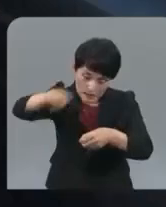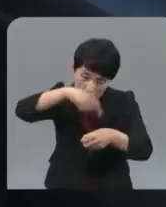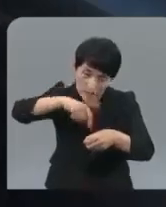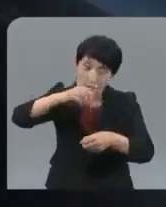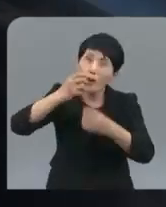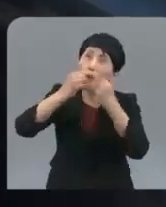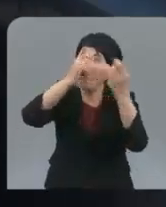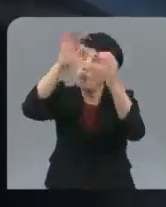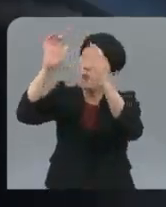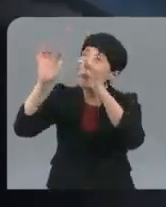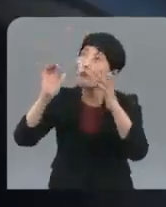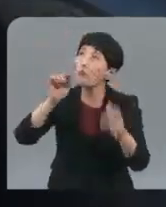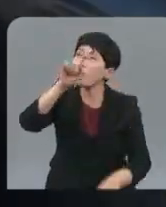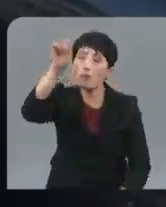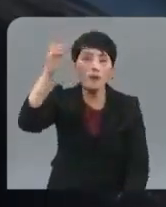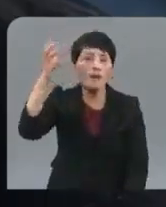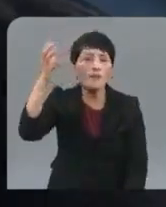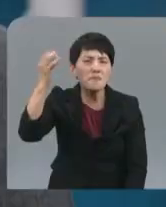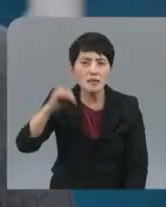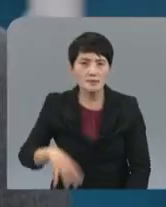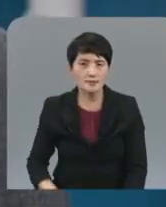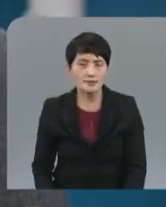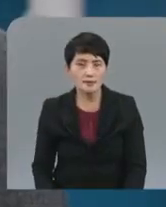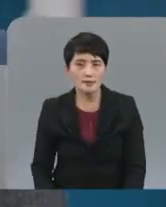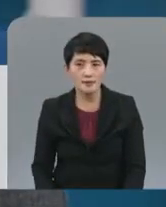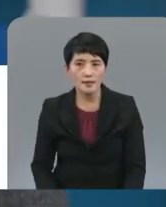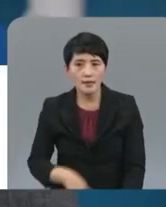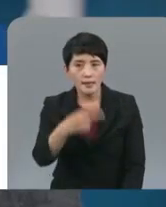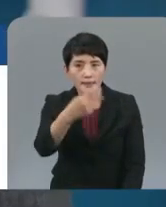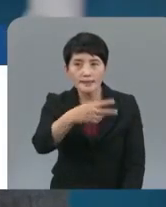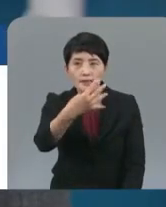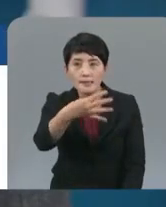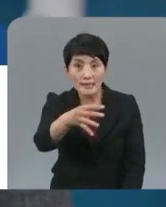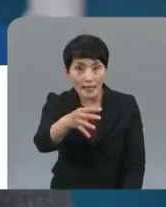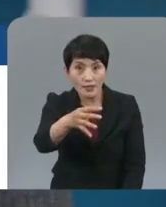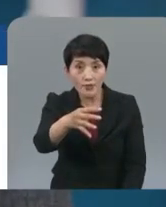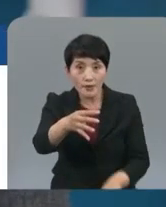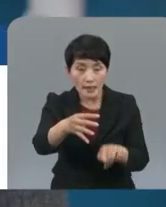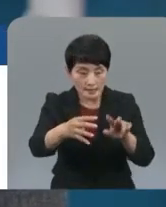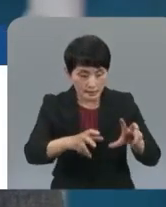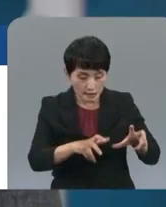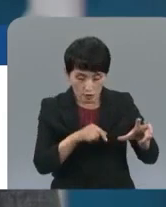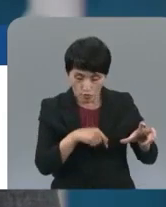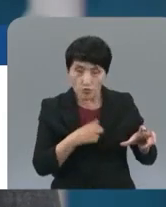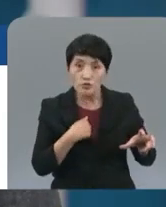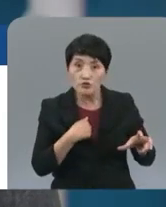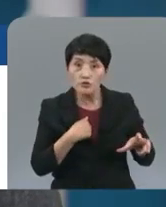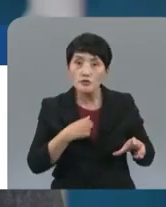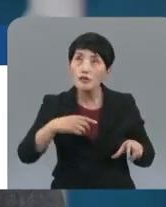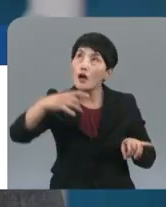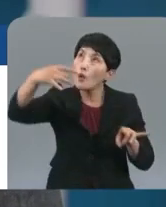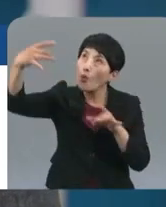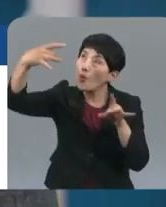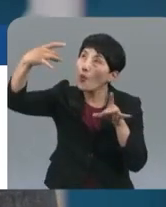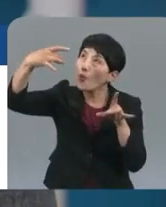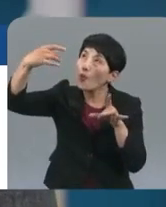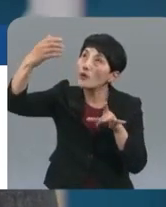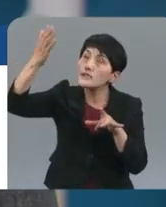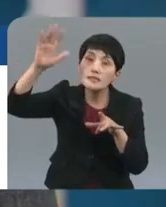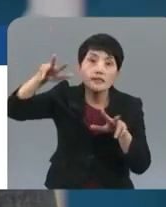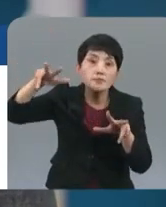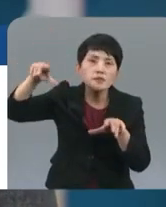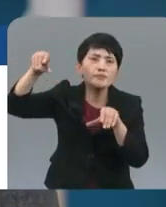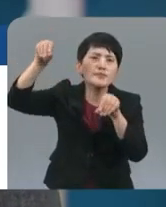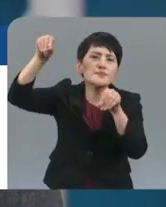misinya uribiol 1 adalah satelit kecil untuk ilmu pengetahuan dasar dengan bobot 48 kg dan tinggi 67